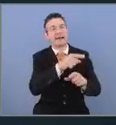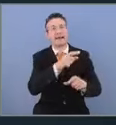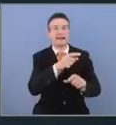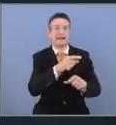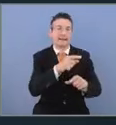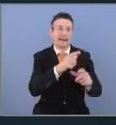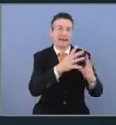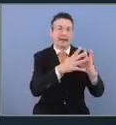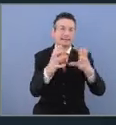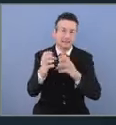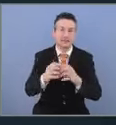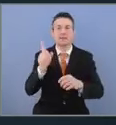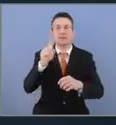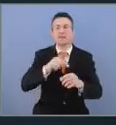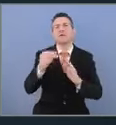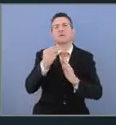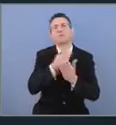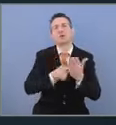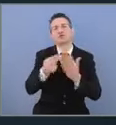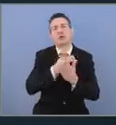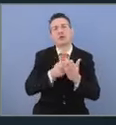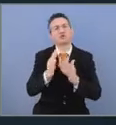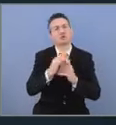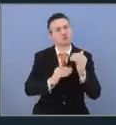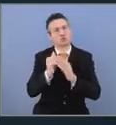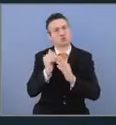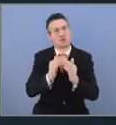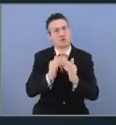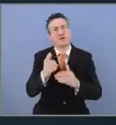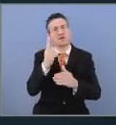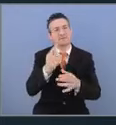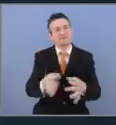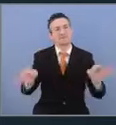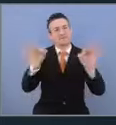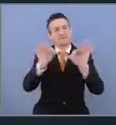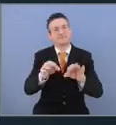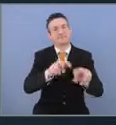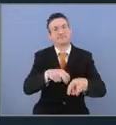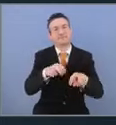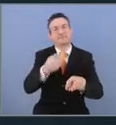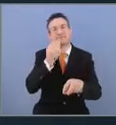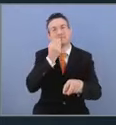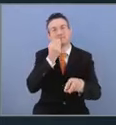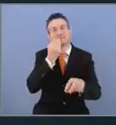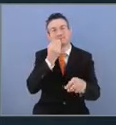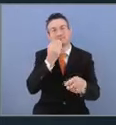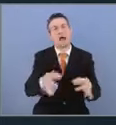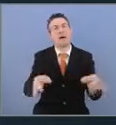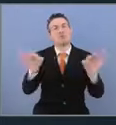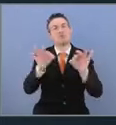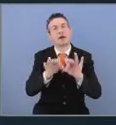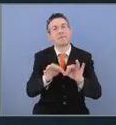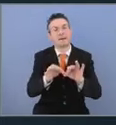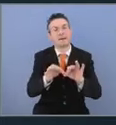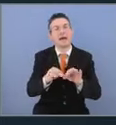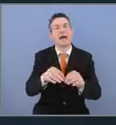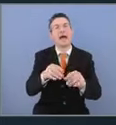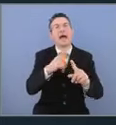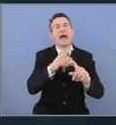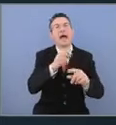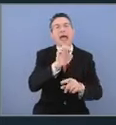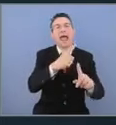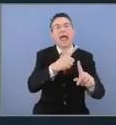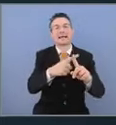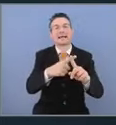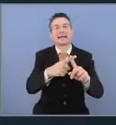strutturati, a partire da un appuntamento strategico per il settore agroalimentare che è quello di Expo Dubai, in cui la Regione Lazio sarà presente